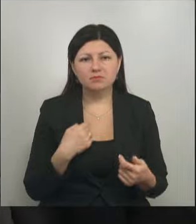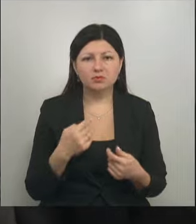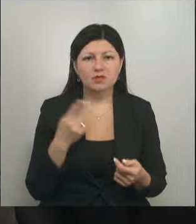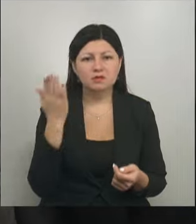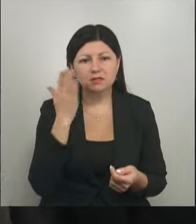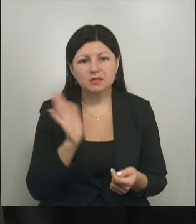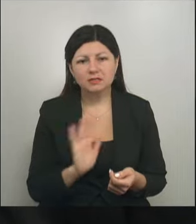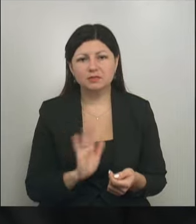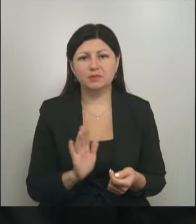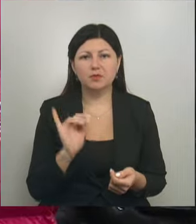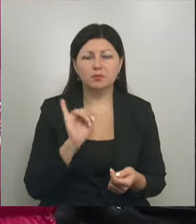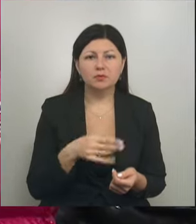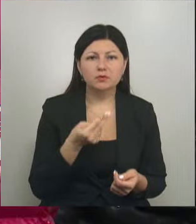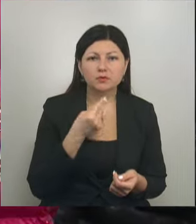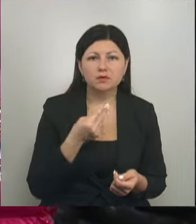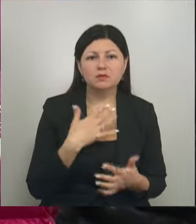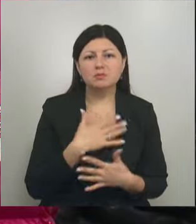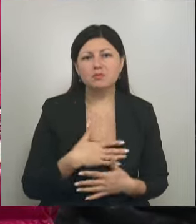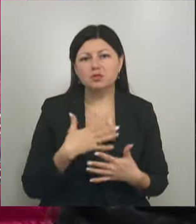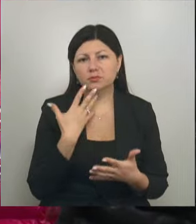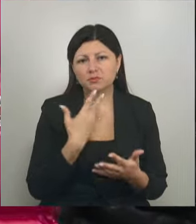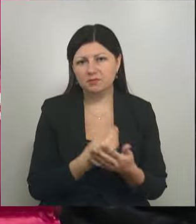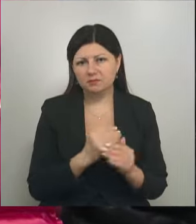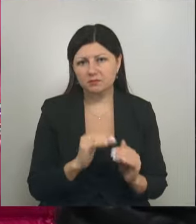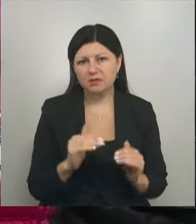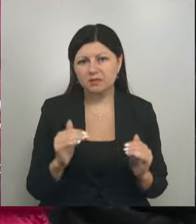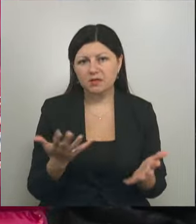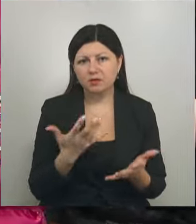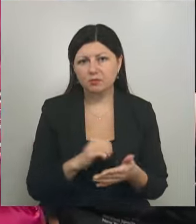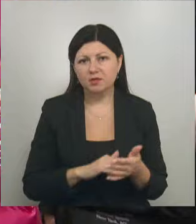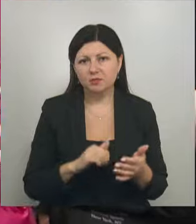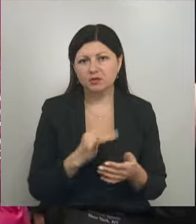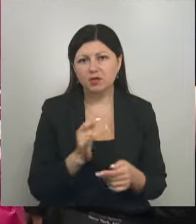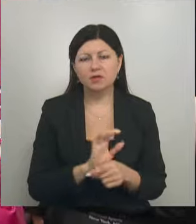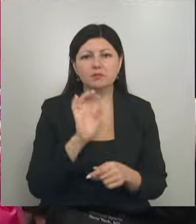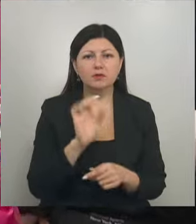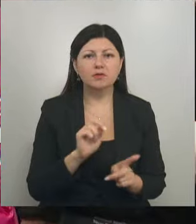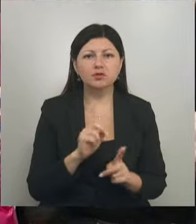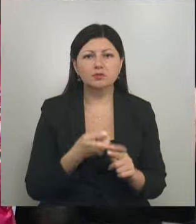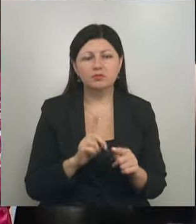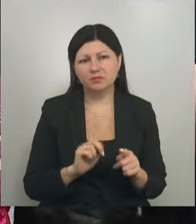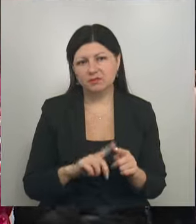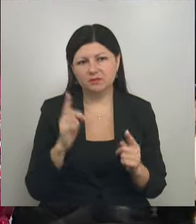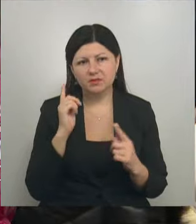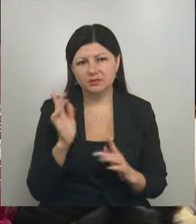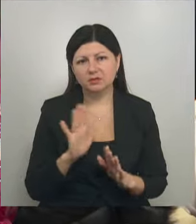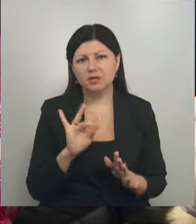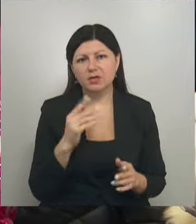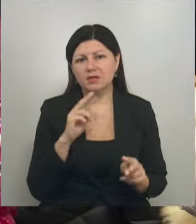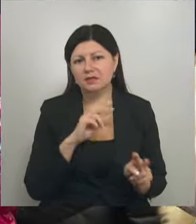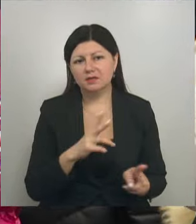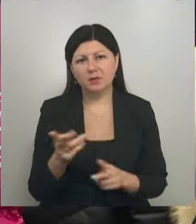не спит, плохо ест. Переживаем за своих детей, которых по этой причине и отправляем, чтобы это всего не слышать. И не наблюдали